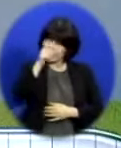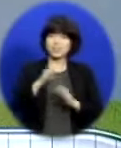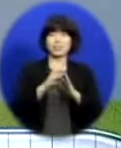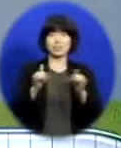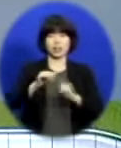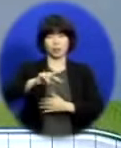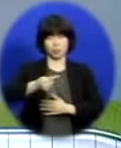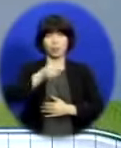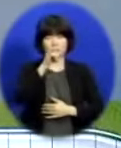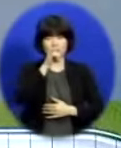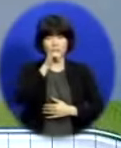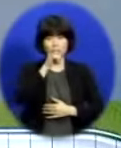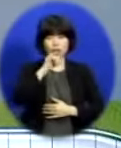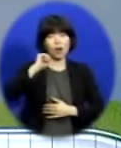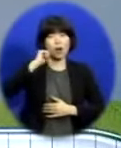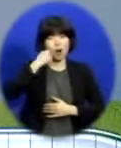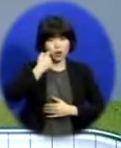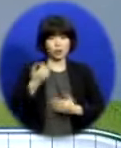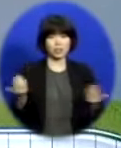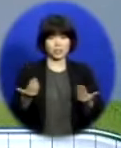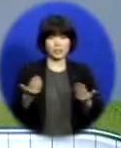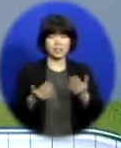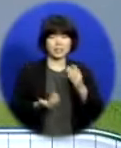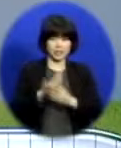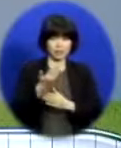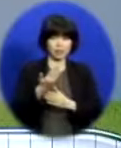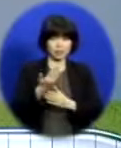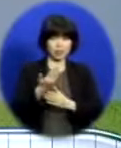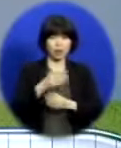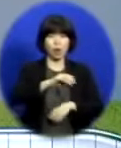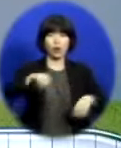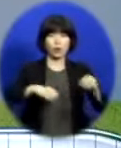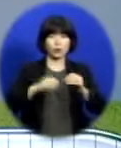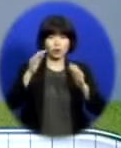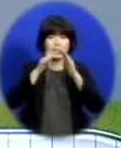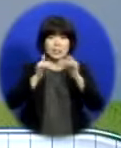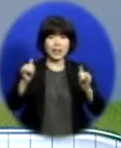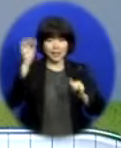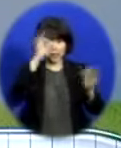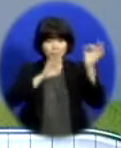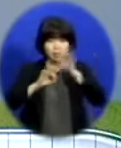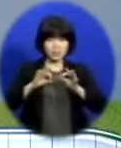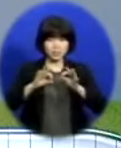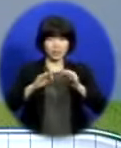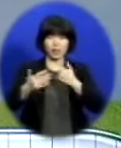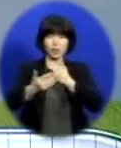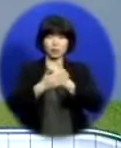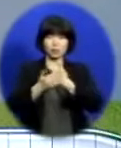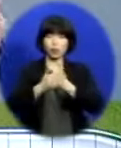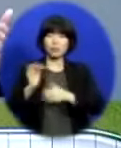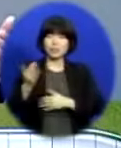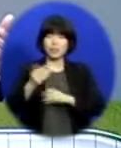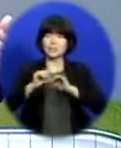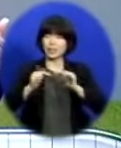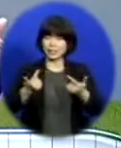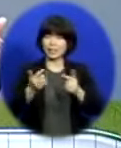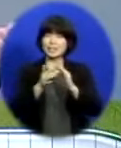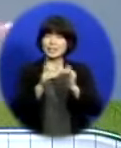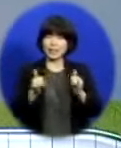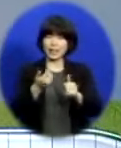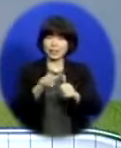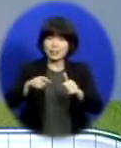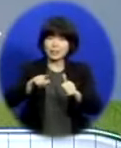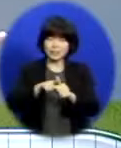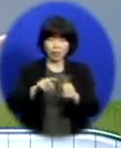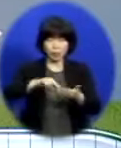있습니다 어려운 일이 생겨서 오히려 사람 찾아 도움이 되지 않는 사람 의지하고